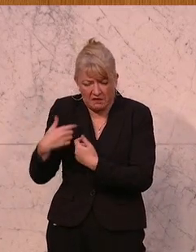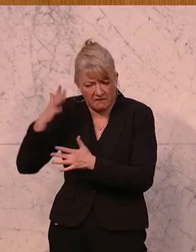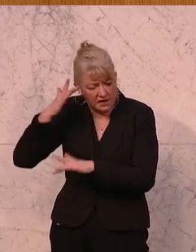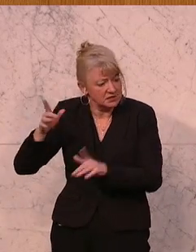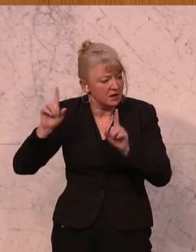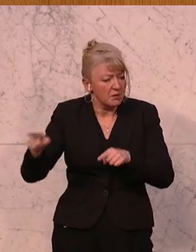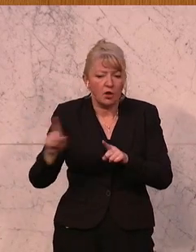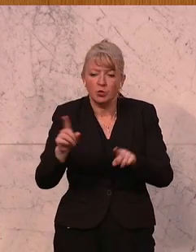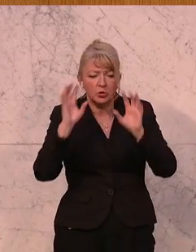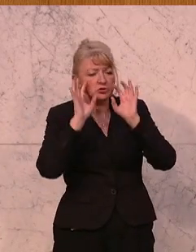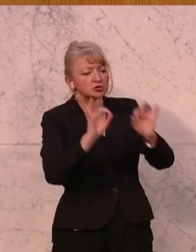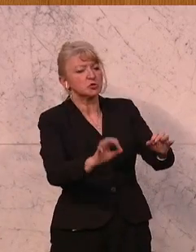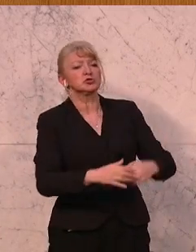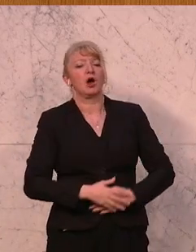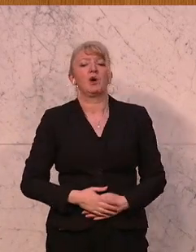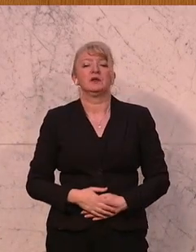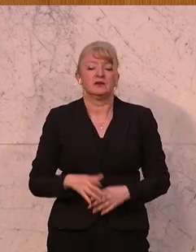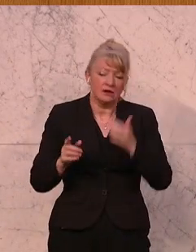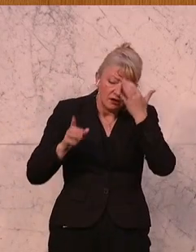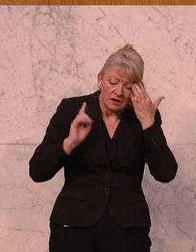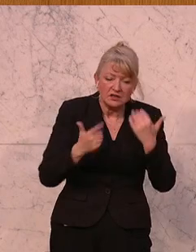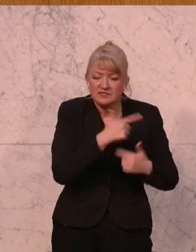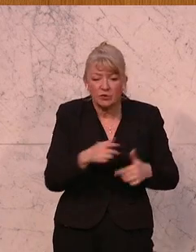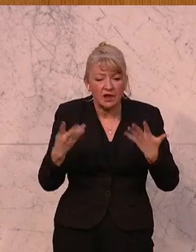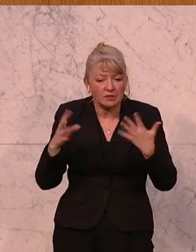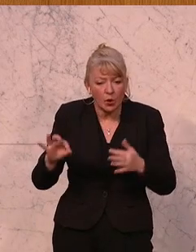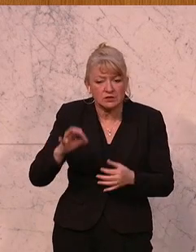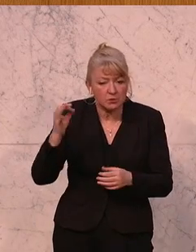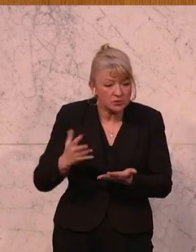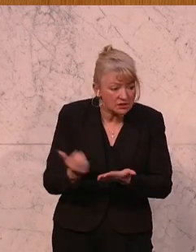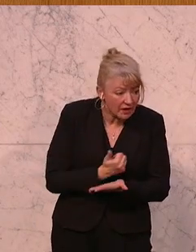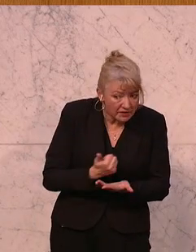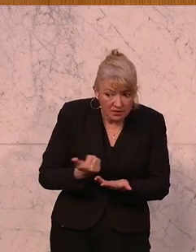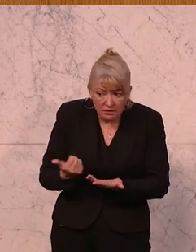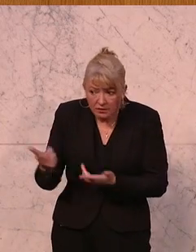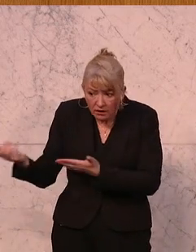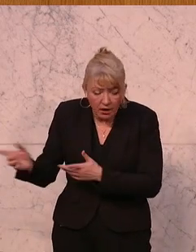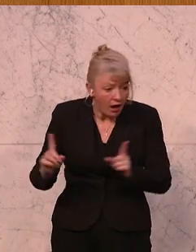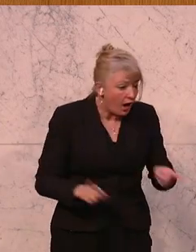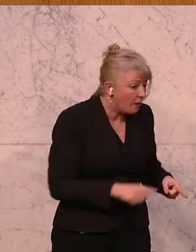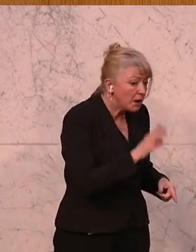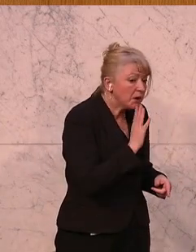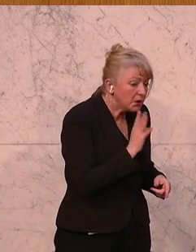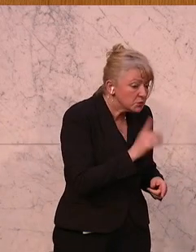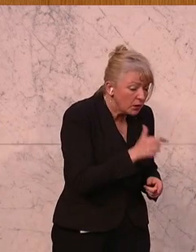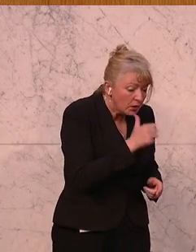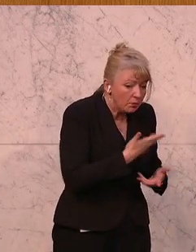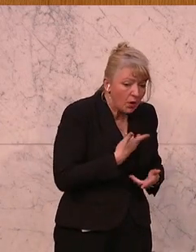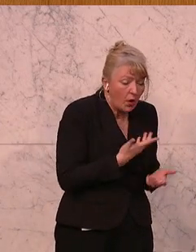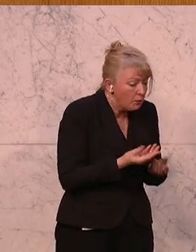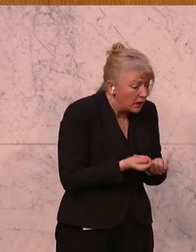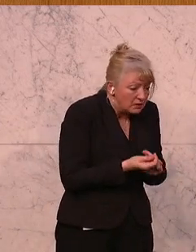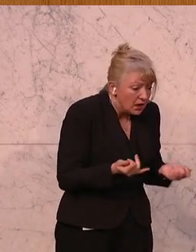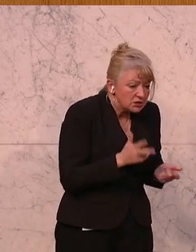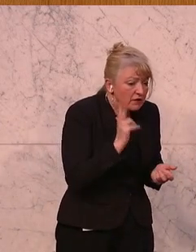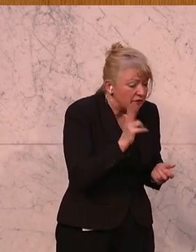Frage zu. Du kannst ja niemandem erklären, 290% Gewinn und die Pensionistin kriegt kein Geld für ein Sparbuch. Das haben die Franzosen geregelt.